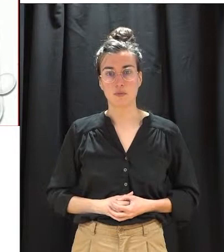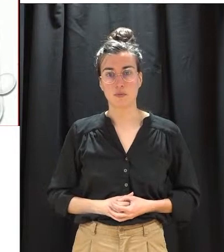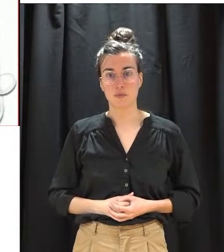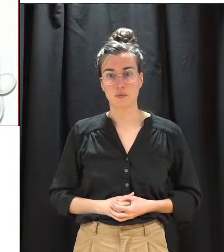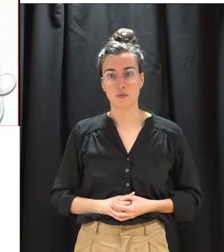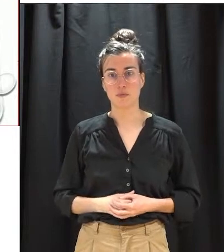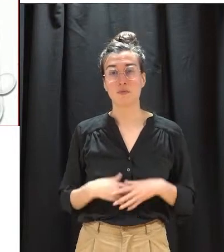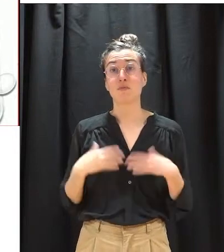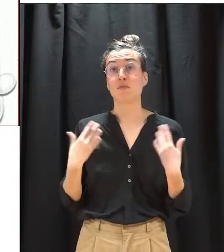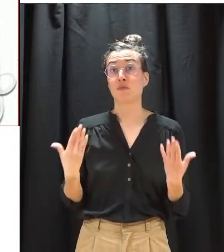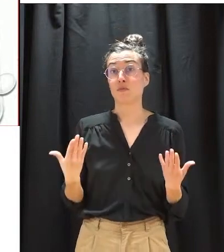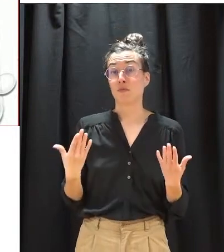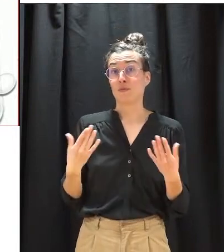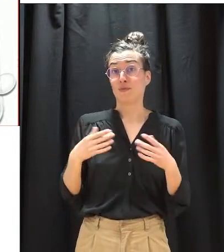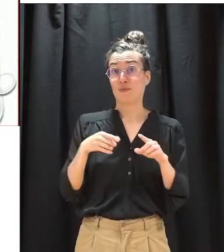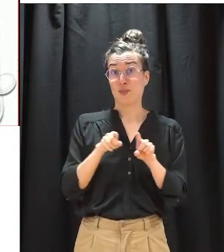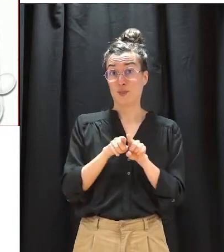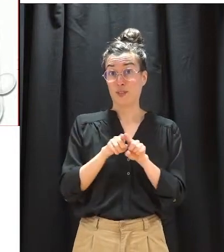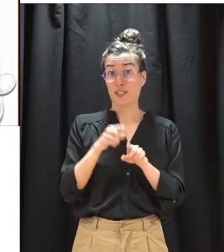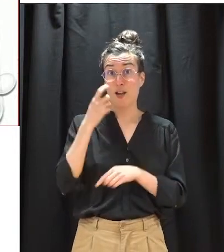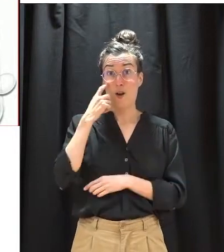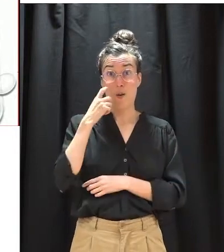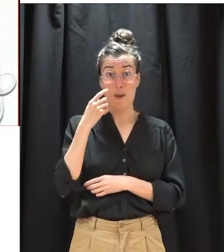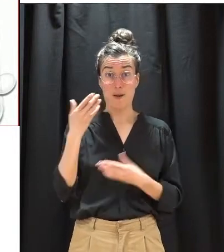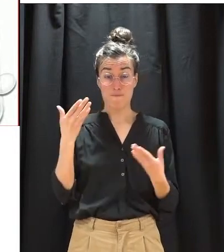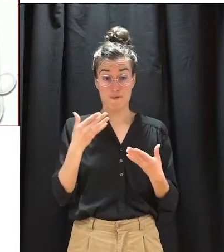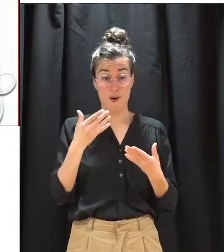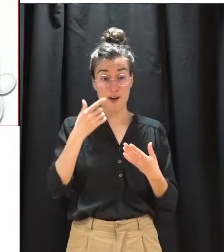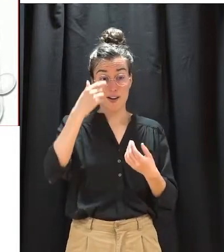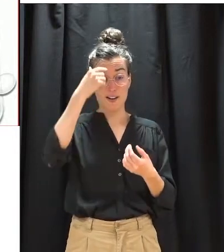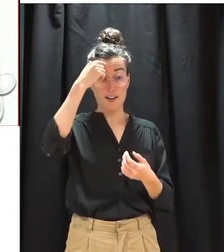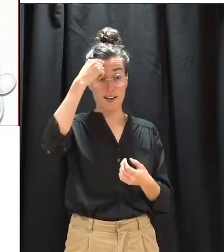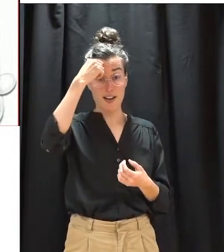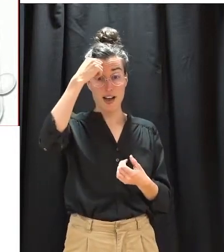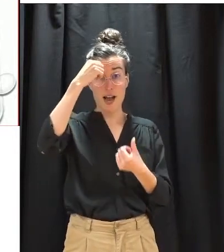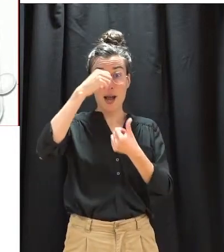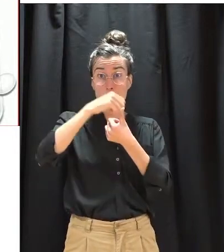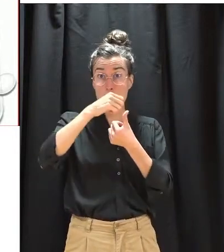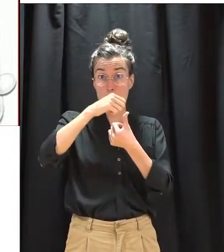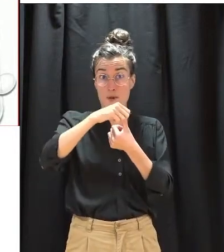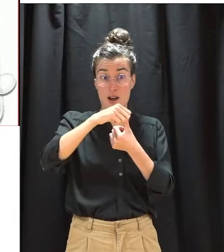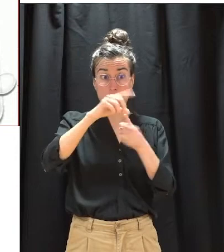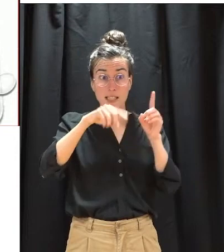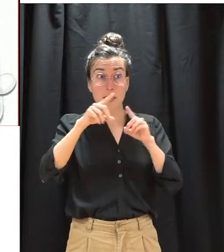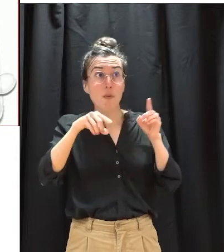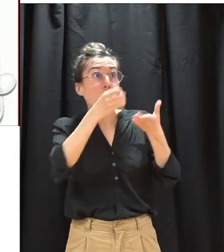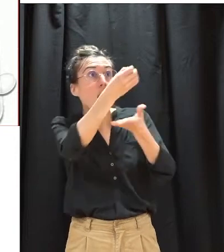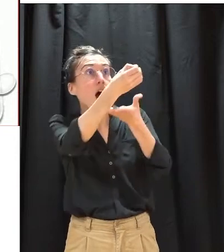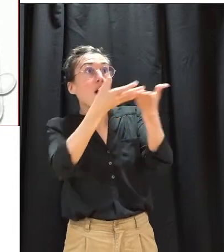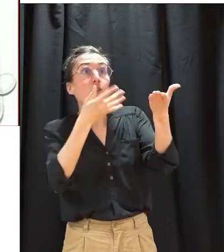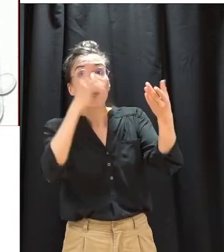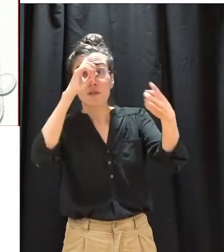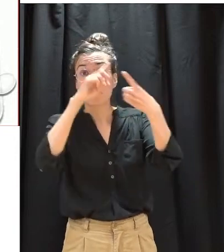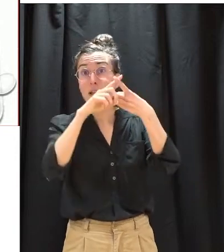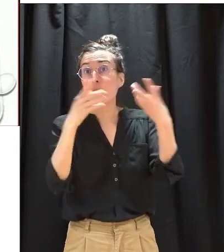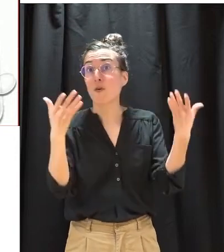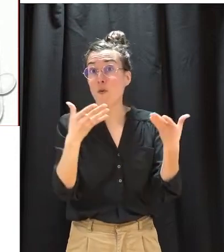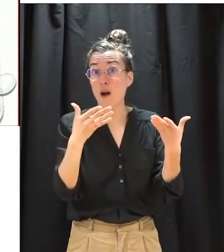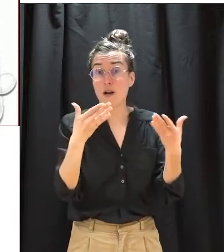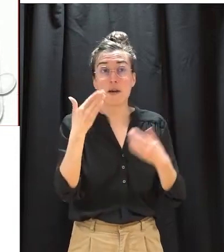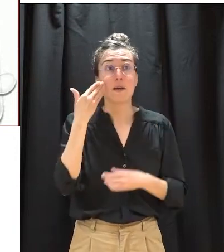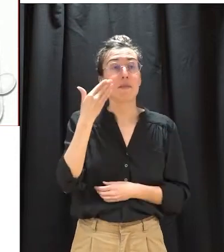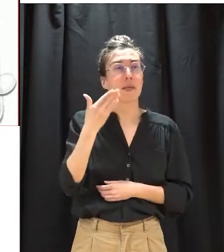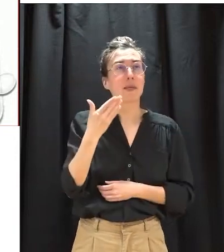Ce qu'on note aussi, c'est que cette mémoire, elle va différer en fonction de la nature de l'information qu'on va mémoriser. Si on a une information plutôt